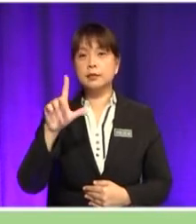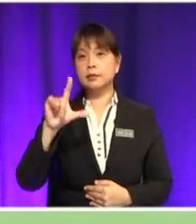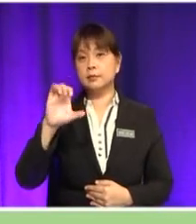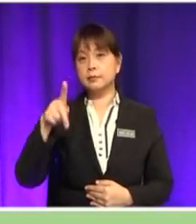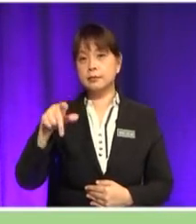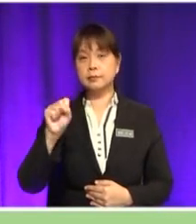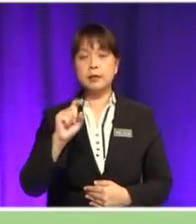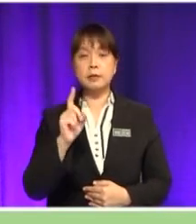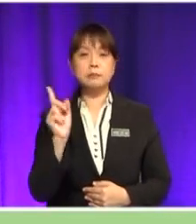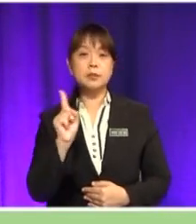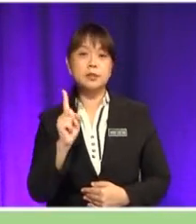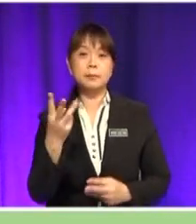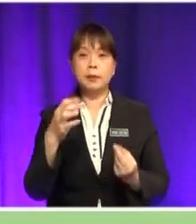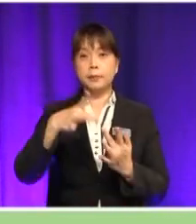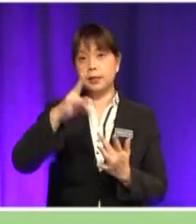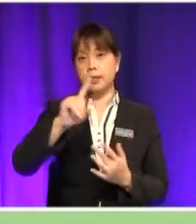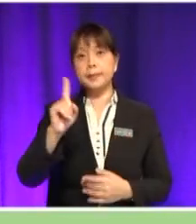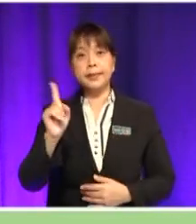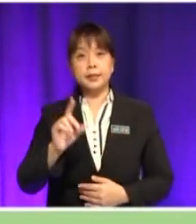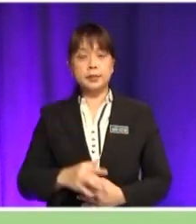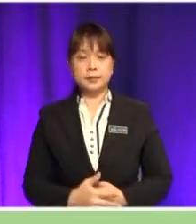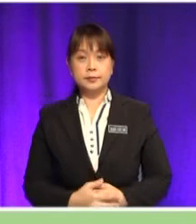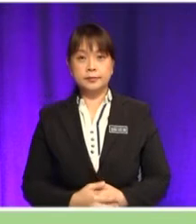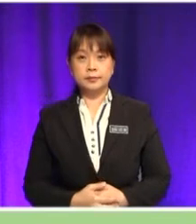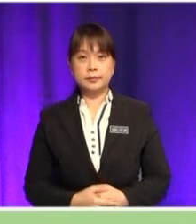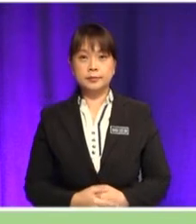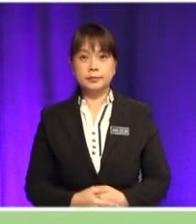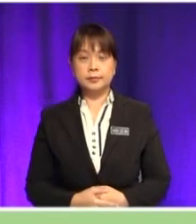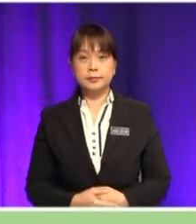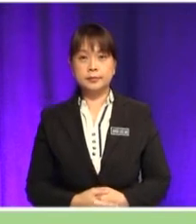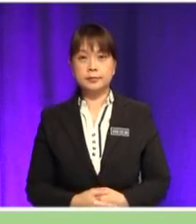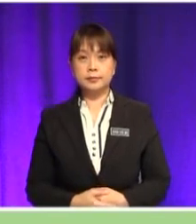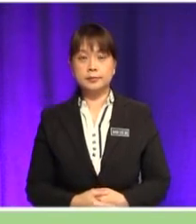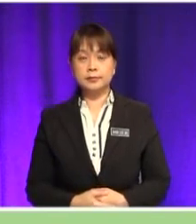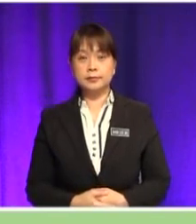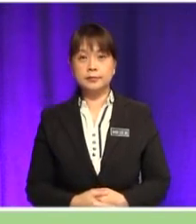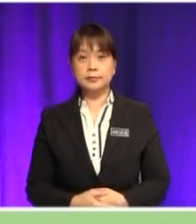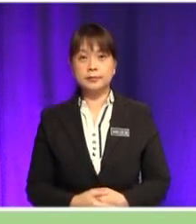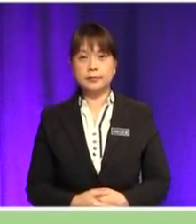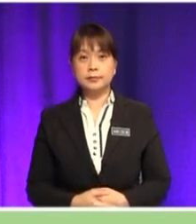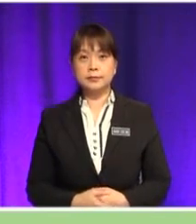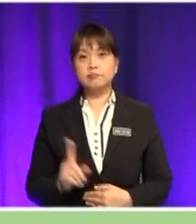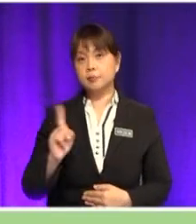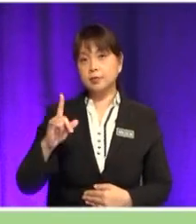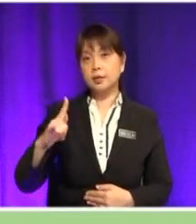itu disuruh wajar kan Oh dia suruh wajar kan Nah pilih yang mana saja